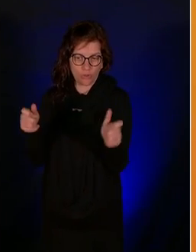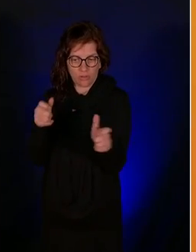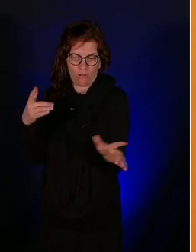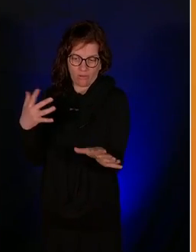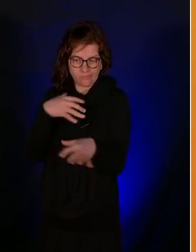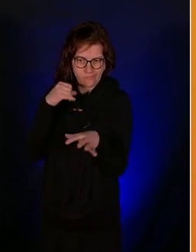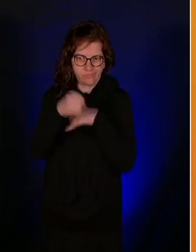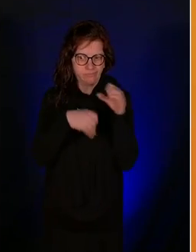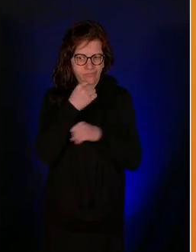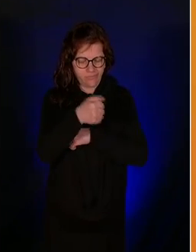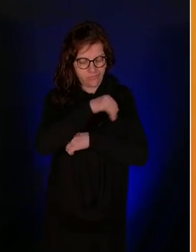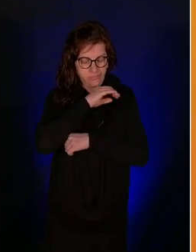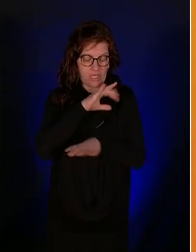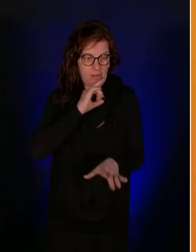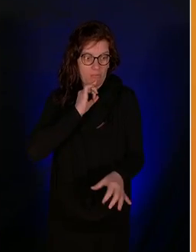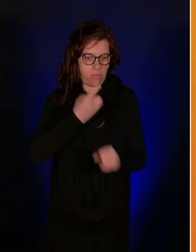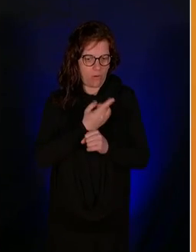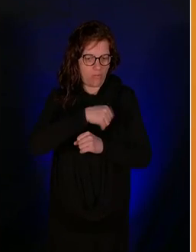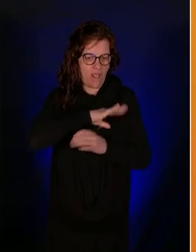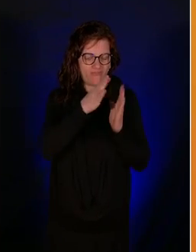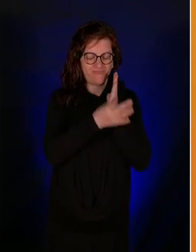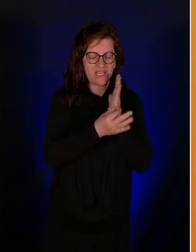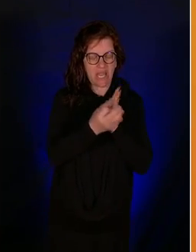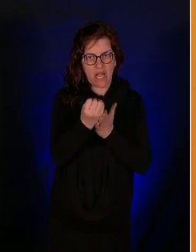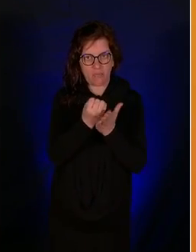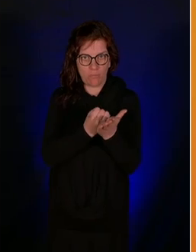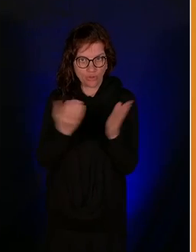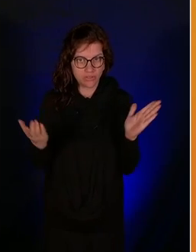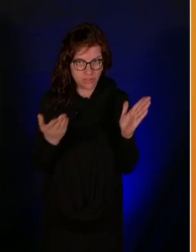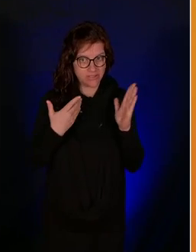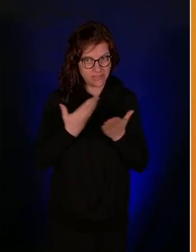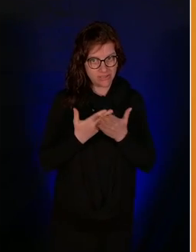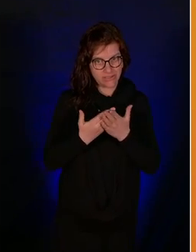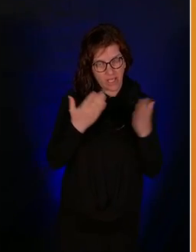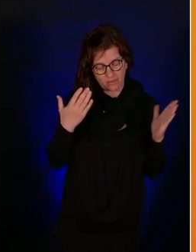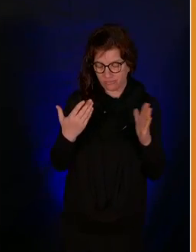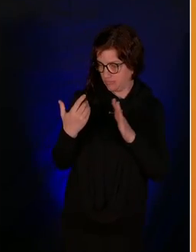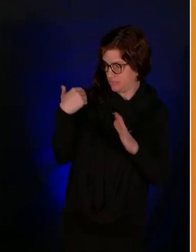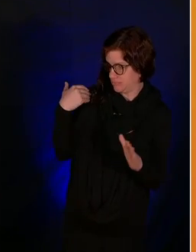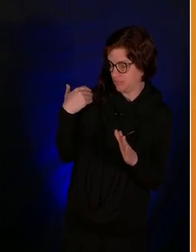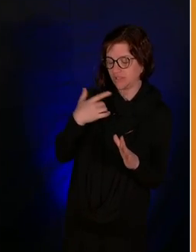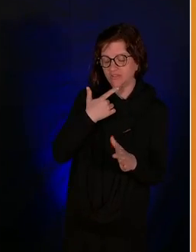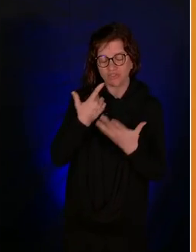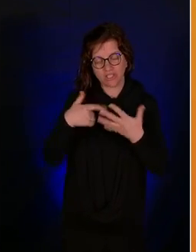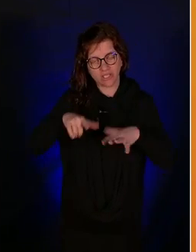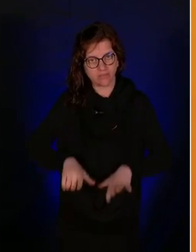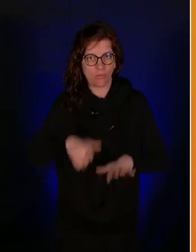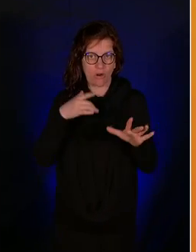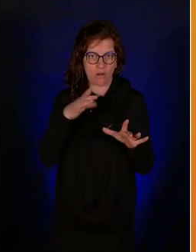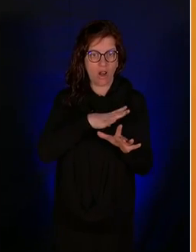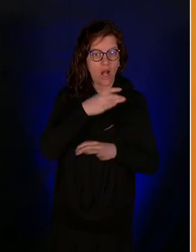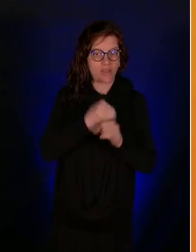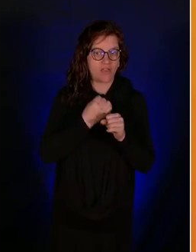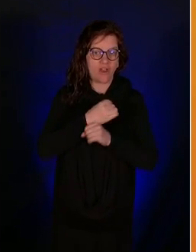aujourd'hui dans le monde du travail. Mais même cette défaite, elle veut quand même dire que dans les 7 derniers mois, il y a des travailleurs qui se sont mis au mouvement autour d'un certain nombre de journées de grève qu'on a